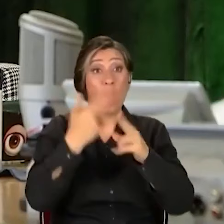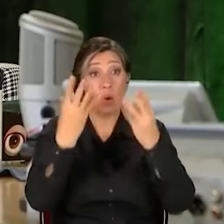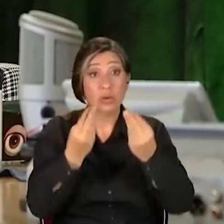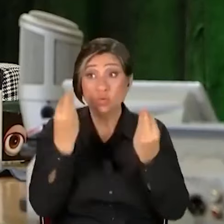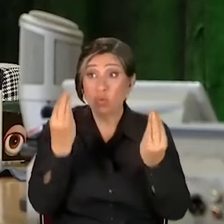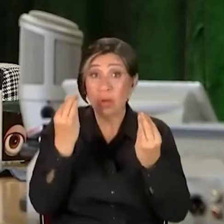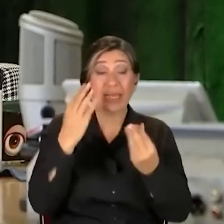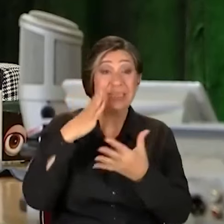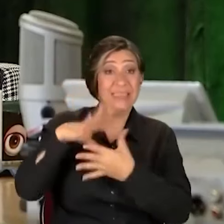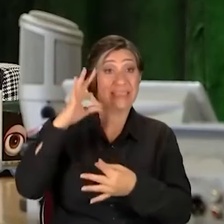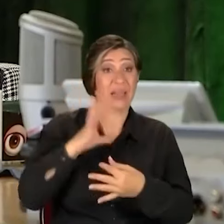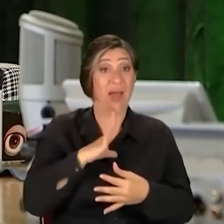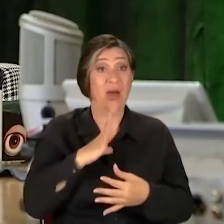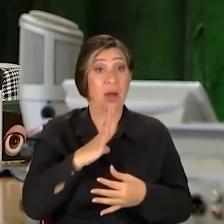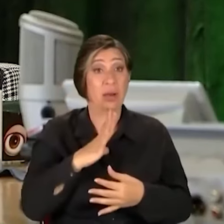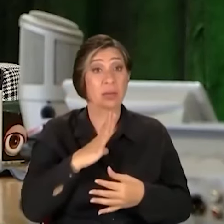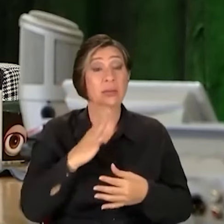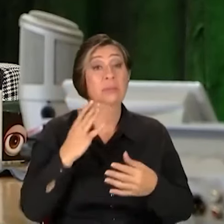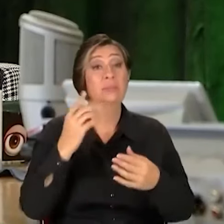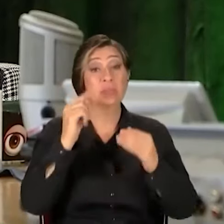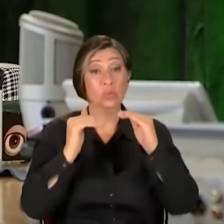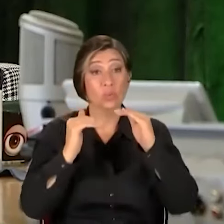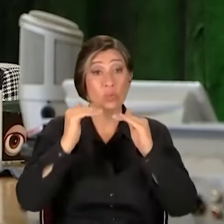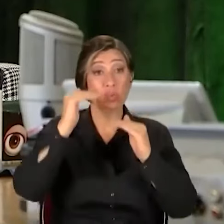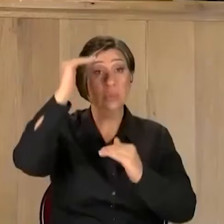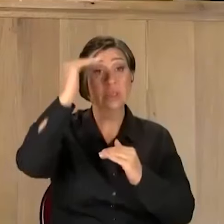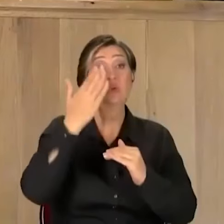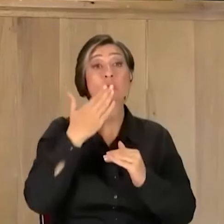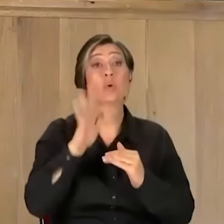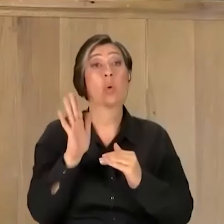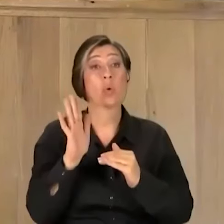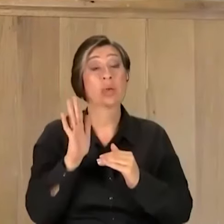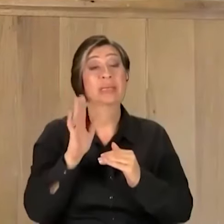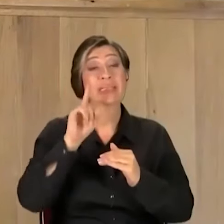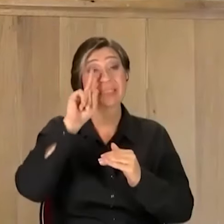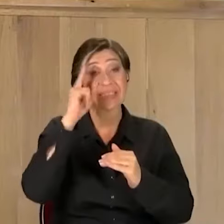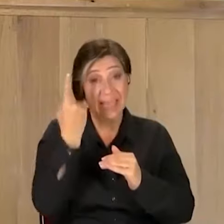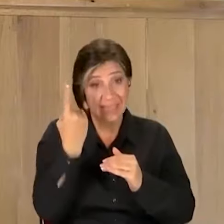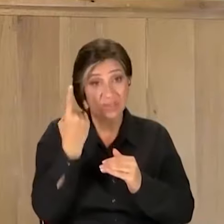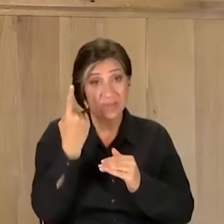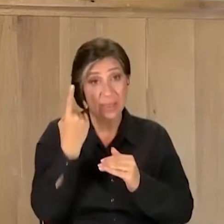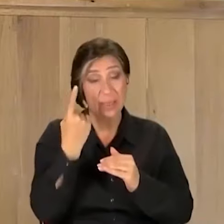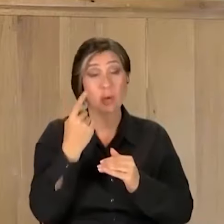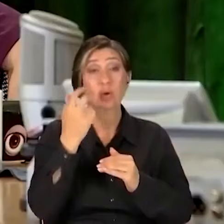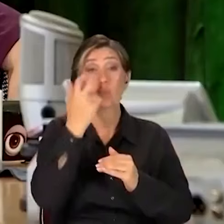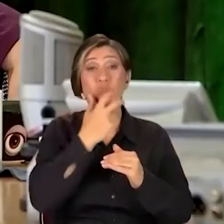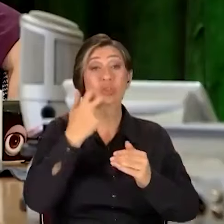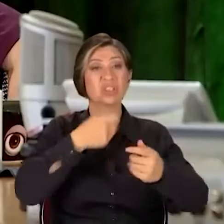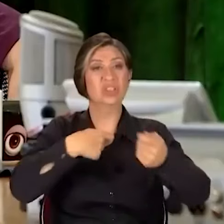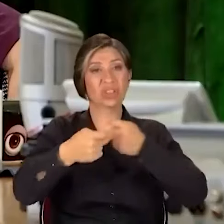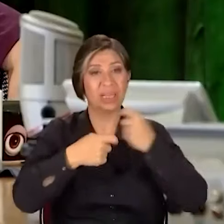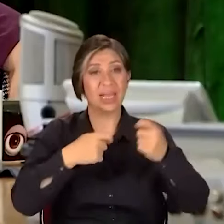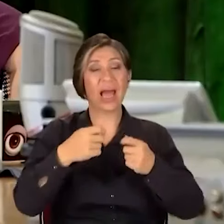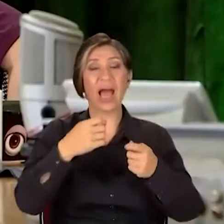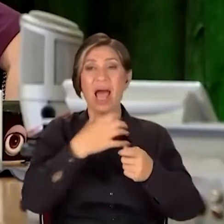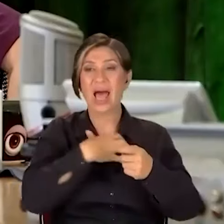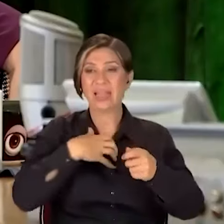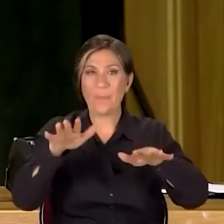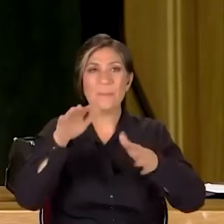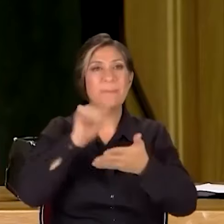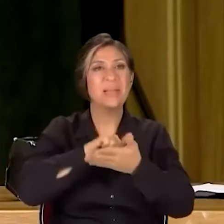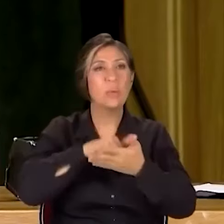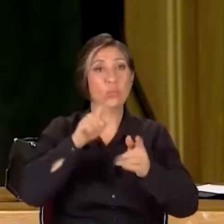güzel şeyler var. Ama diyorsun ki zaten bence bir yükseliş yok ortada. Sadece müzik şirketleri ve ana akım medya